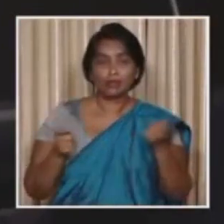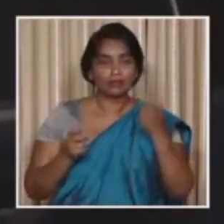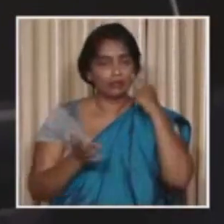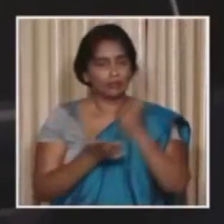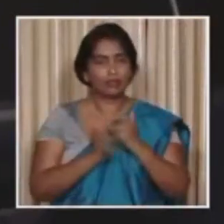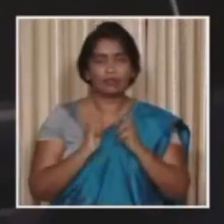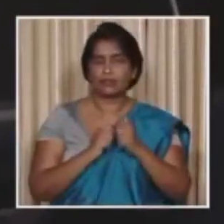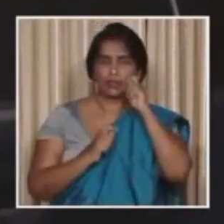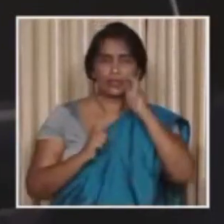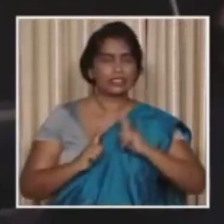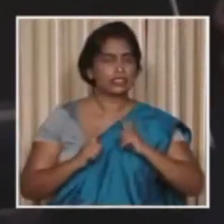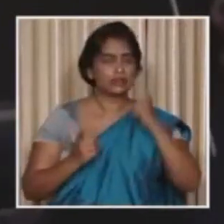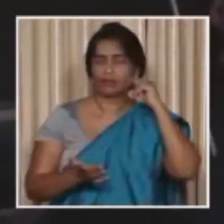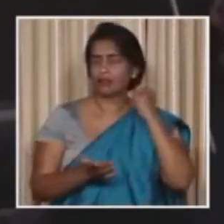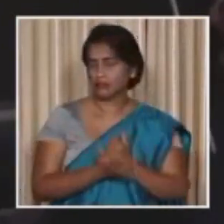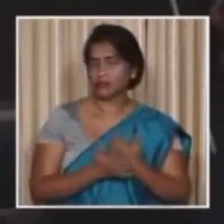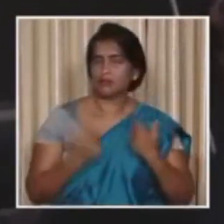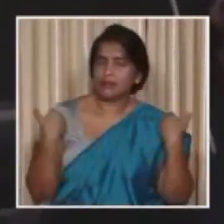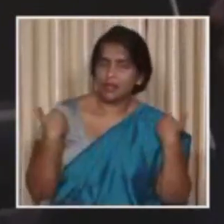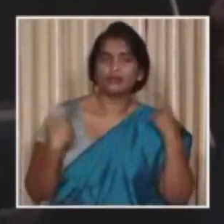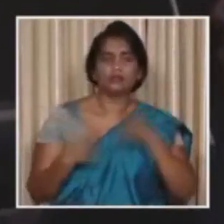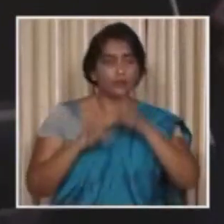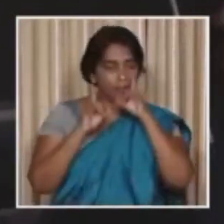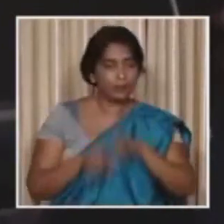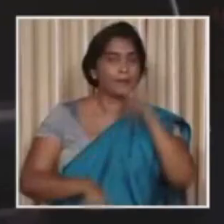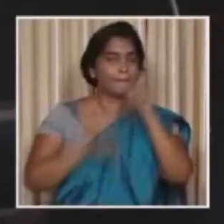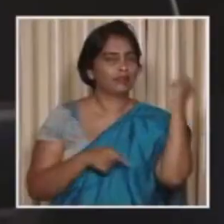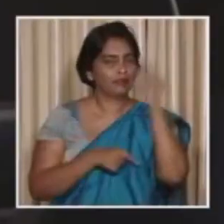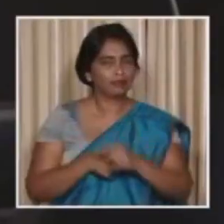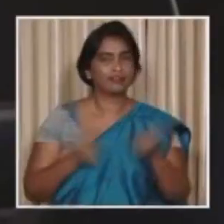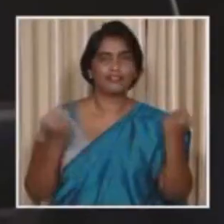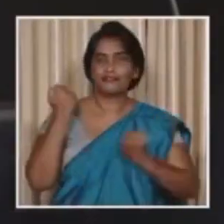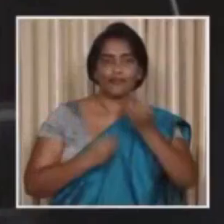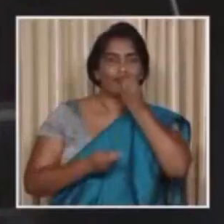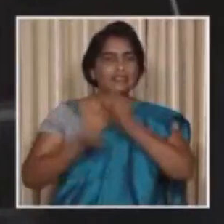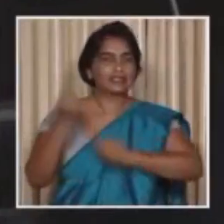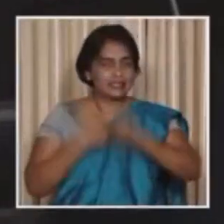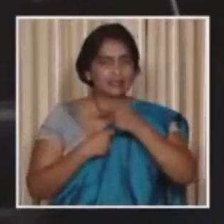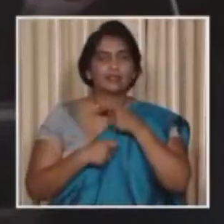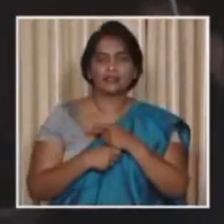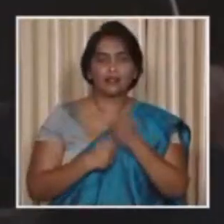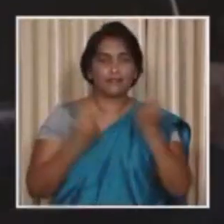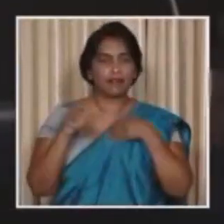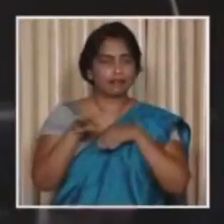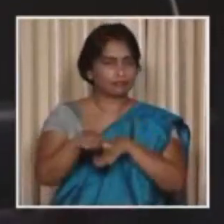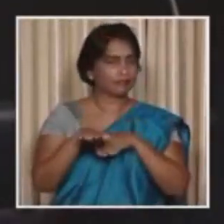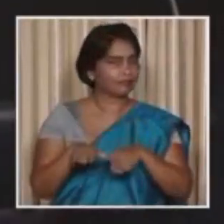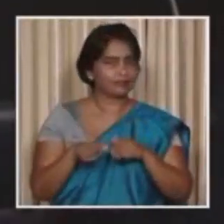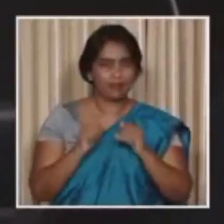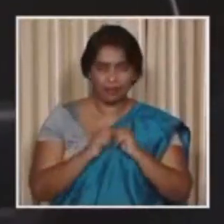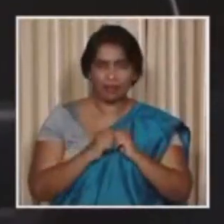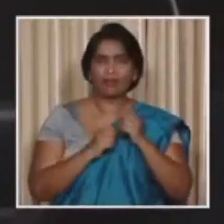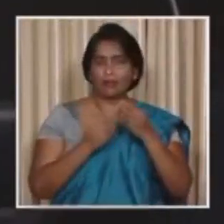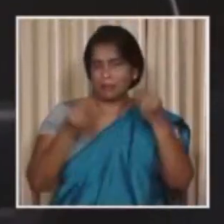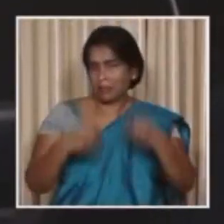ඇතුලේ මිනිස්සු ජීවත් වෙන්න පුදුමාකාර මහන්සියක් ගන්නවා එහෙම පිරිසක් තමයි එතනට ඇවිල්ලා ඒ කාර්ය කරන්නේ එතන වාහන තදබදයකට ඉවහල් වෙනෝ නම් ඒකට